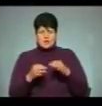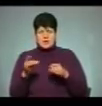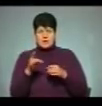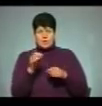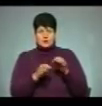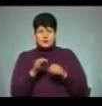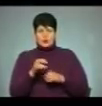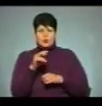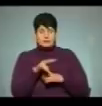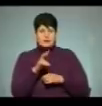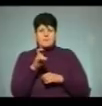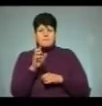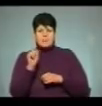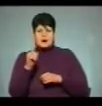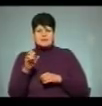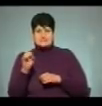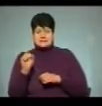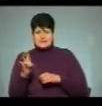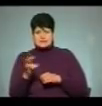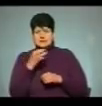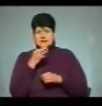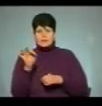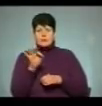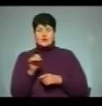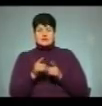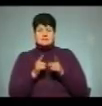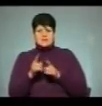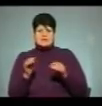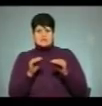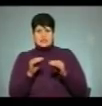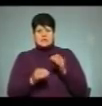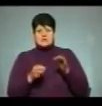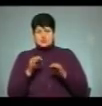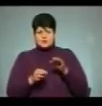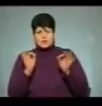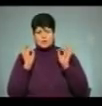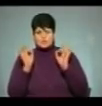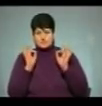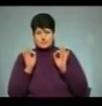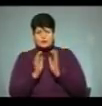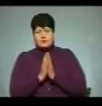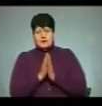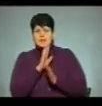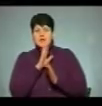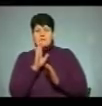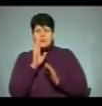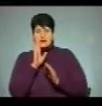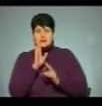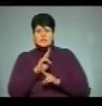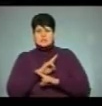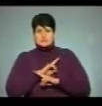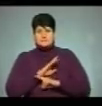суду Любомир Базан повідомив про зміни у складі суду та озвучив клопотання матері загиблої. Детальніше у